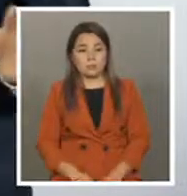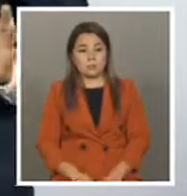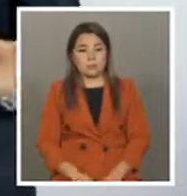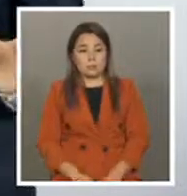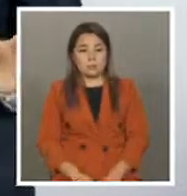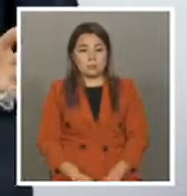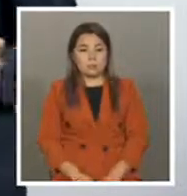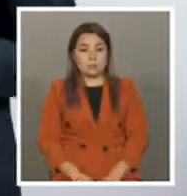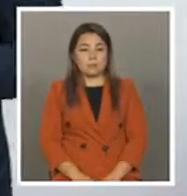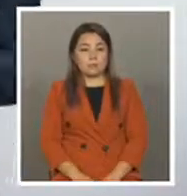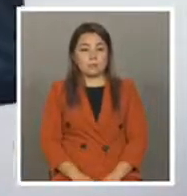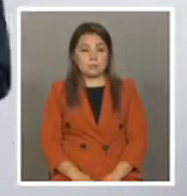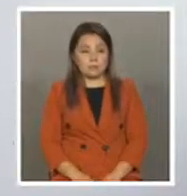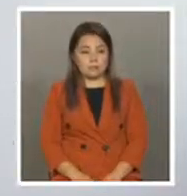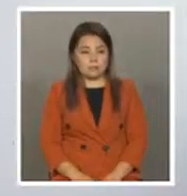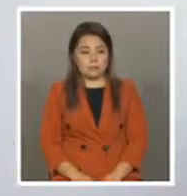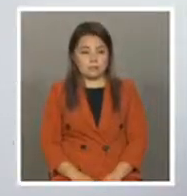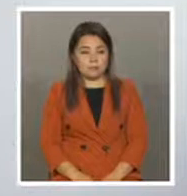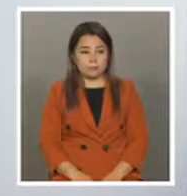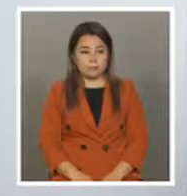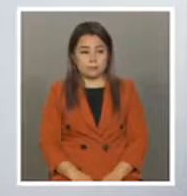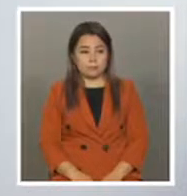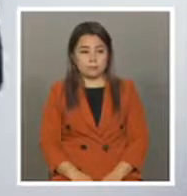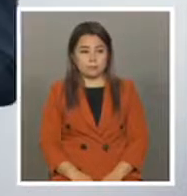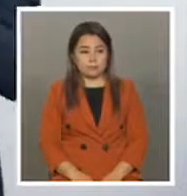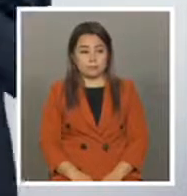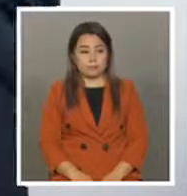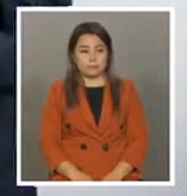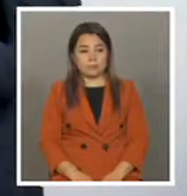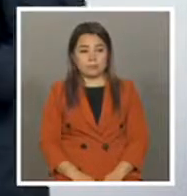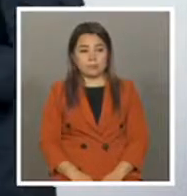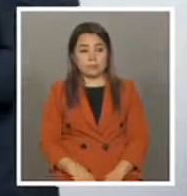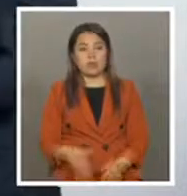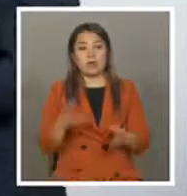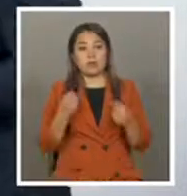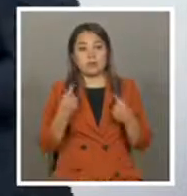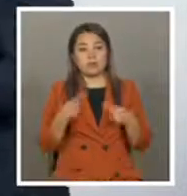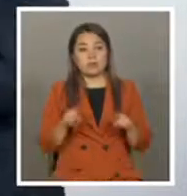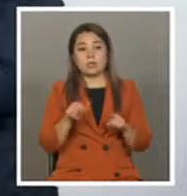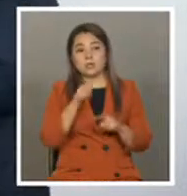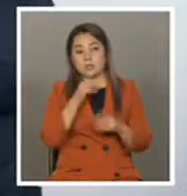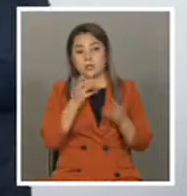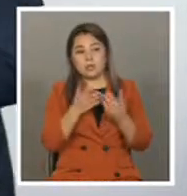бола алмайды. Олай болса, көбейтіндісі 6-ға тең болатын басқа сандарды іздейміз.